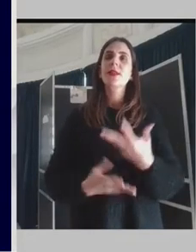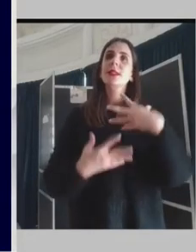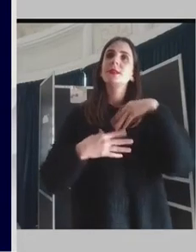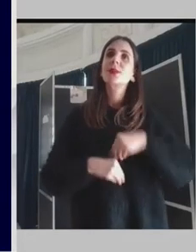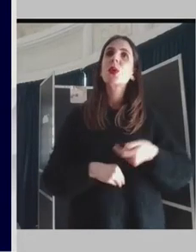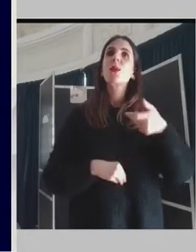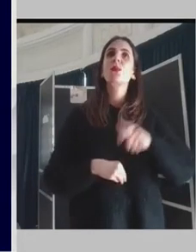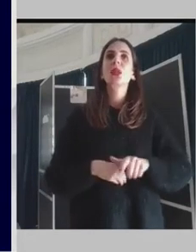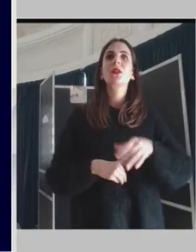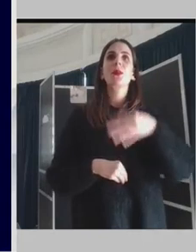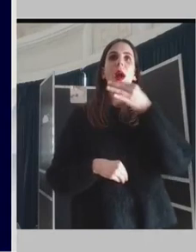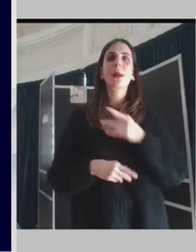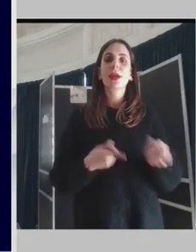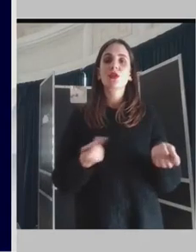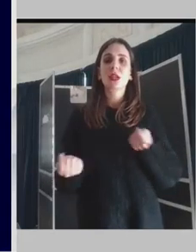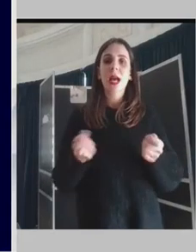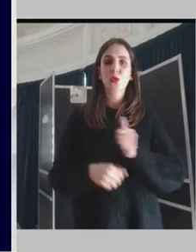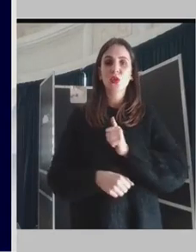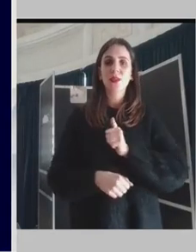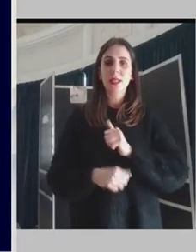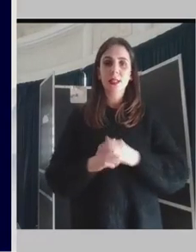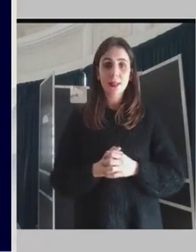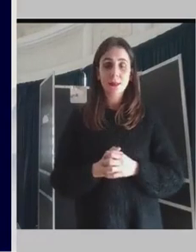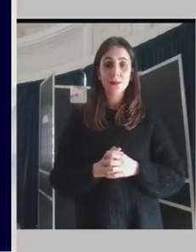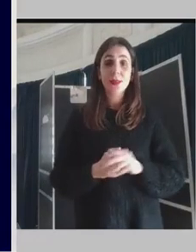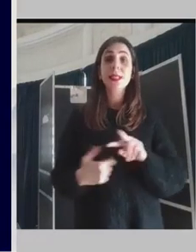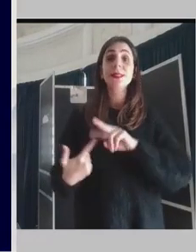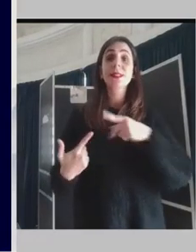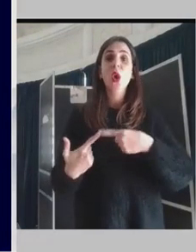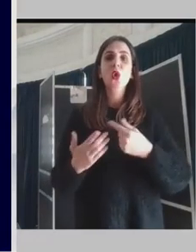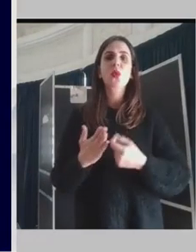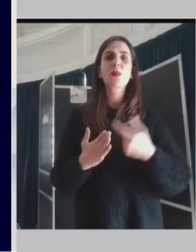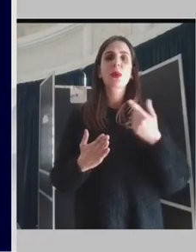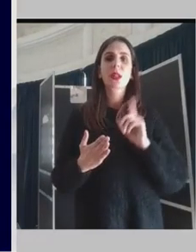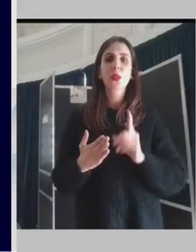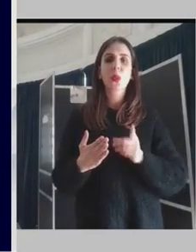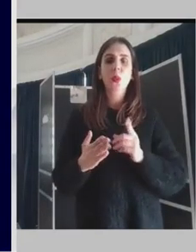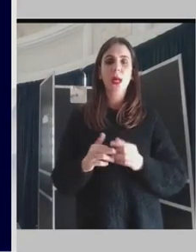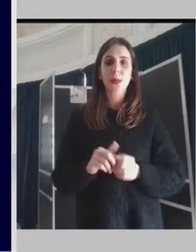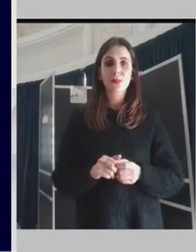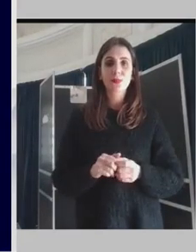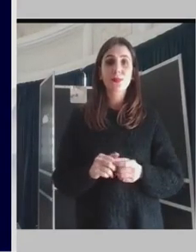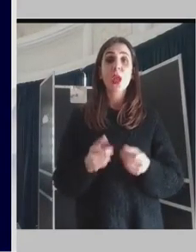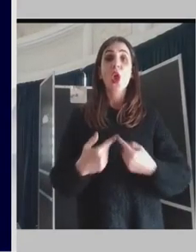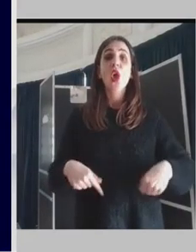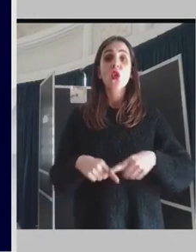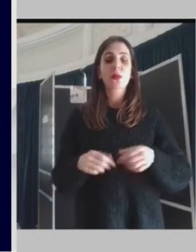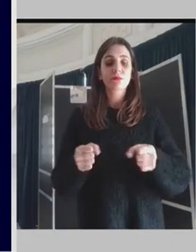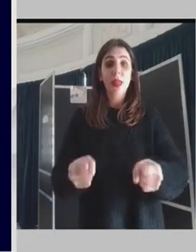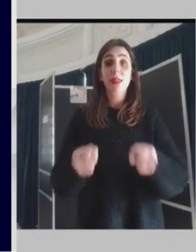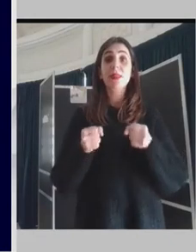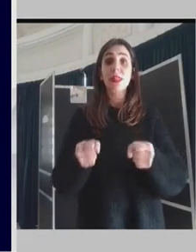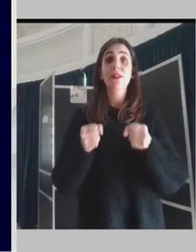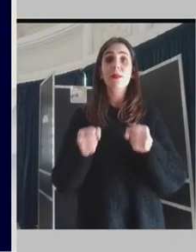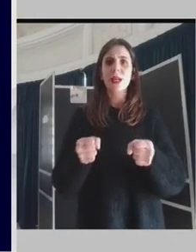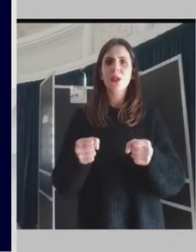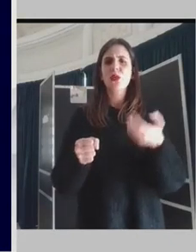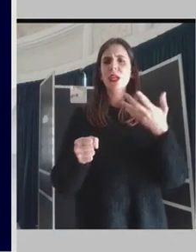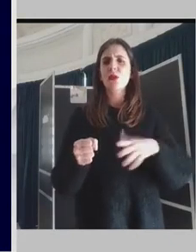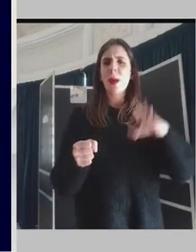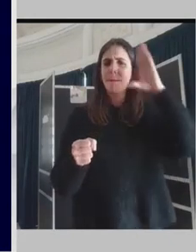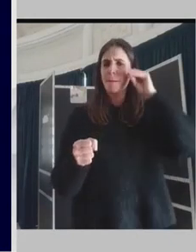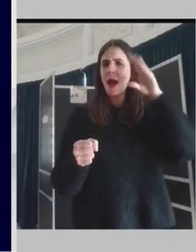a come regolarsi. Un'altra cosa importante: noi, dunque, il defibrillatore abbiamo già imparato che